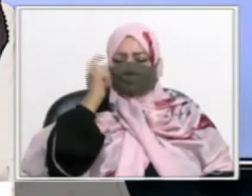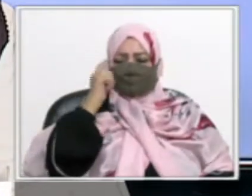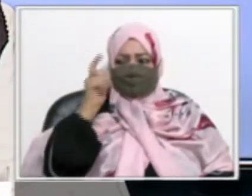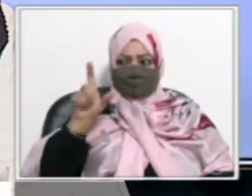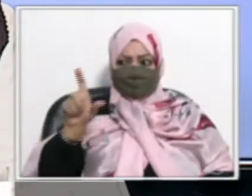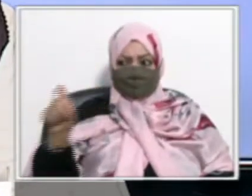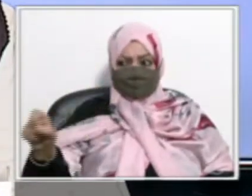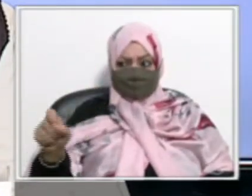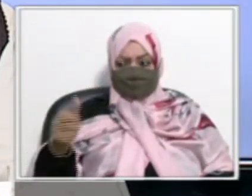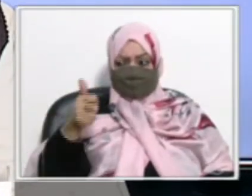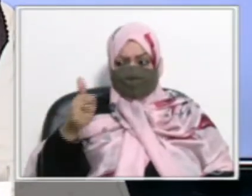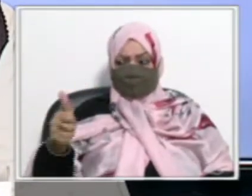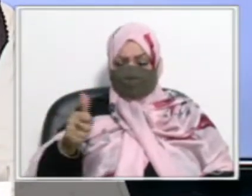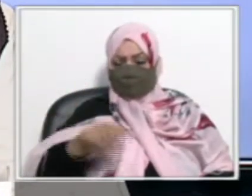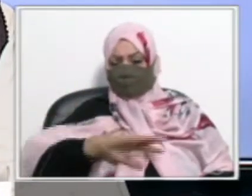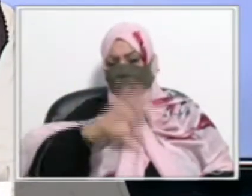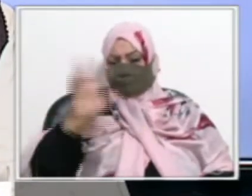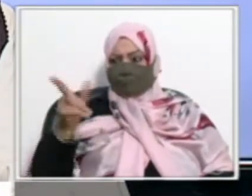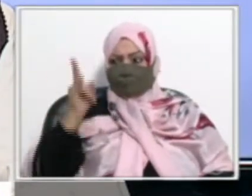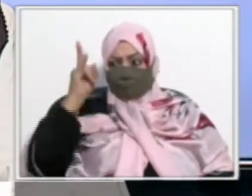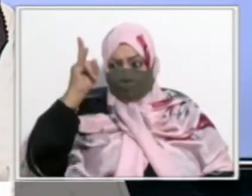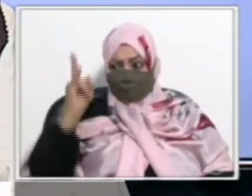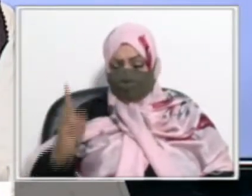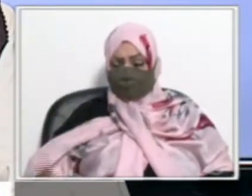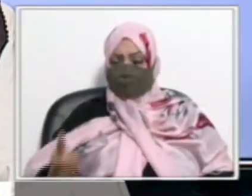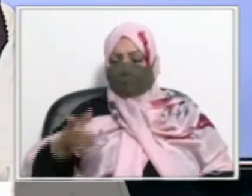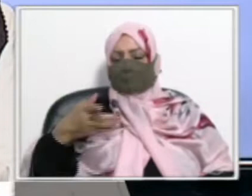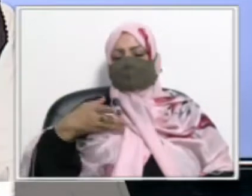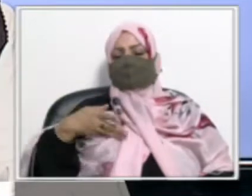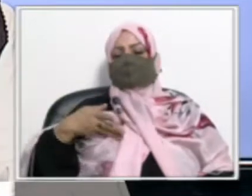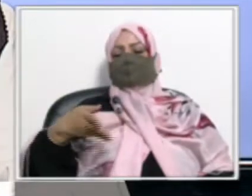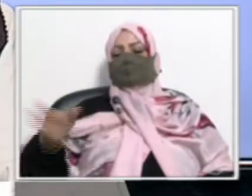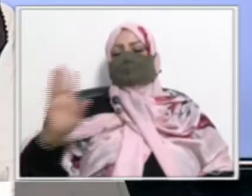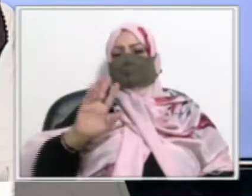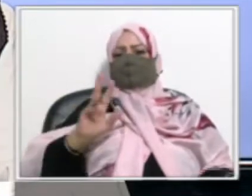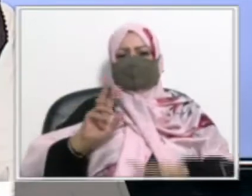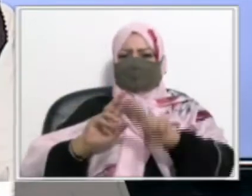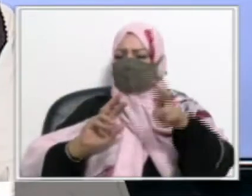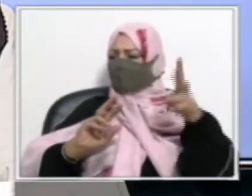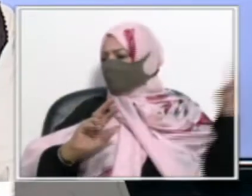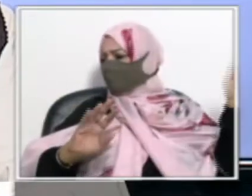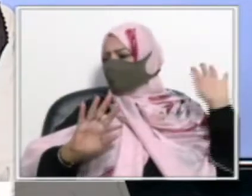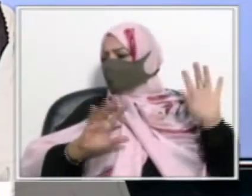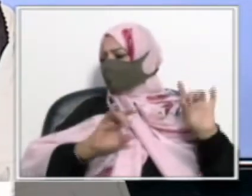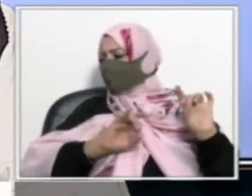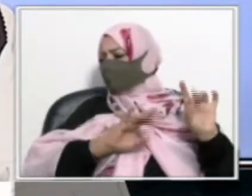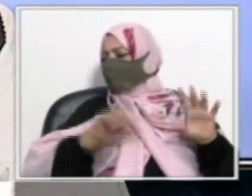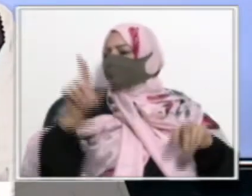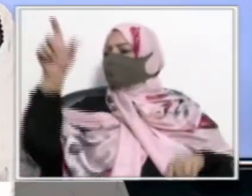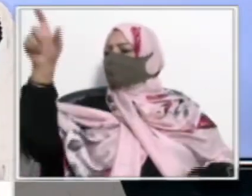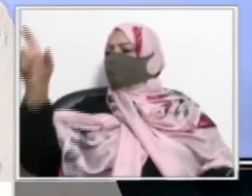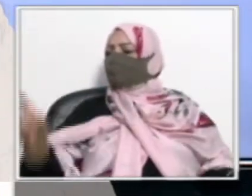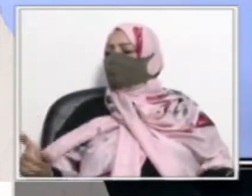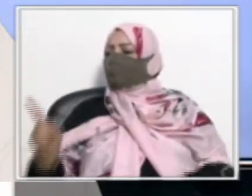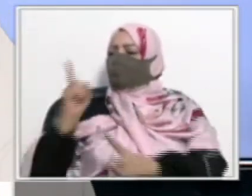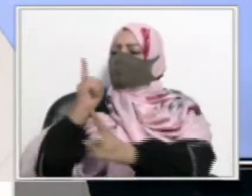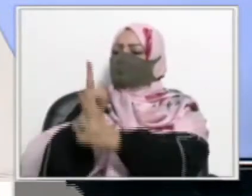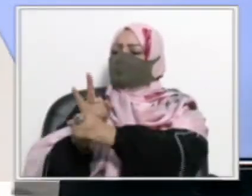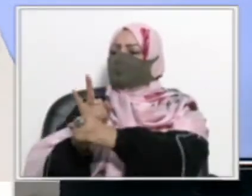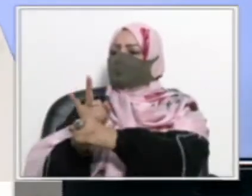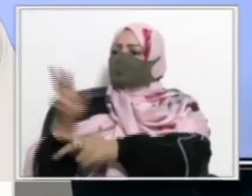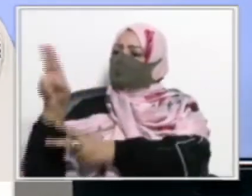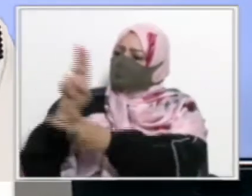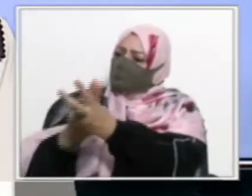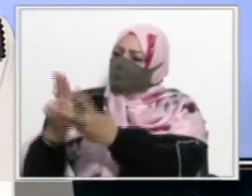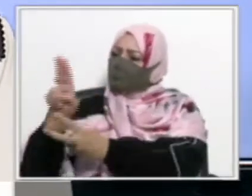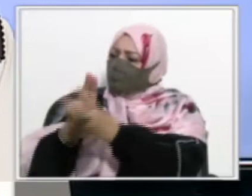وهذا لا يجوز. وكان علماؤنا من ثبت عنه هذا الأمر يعاقبونه، يأمرون السلطات بمعاقبته،